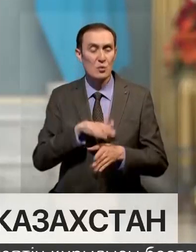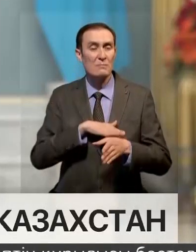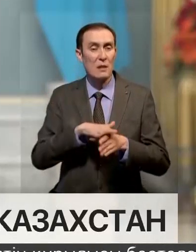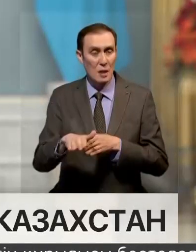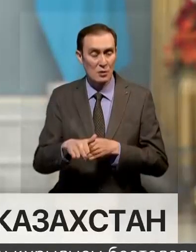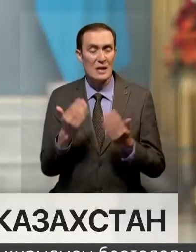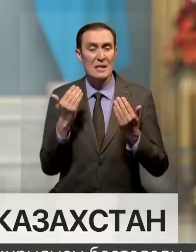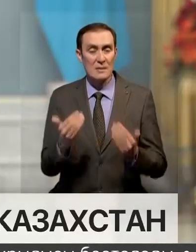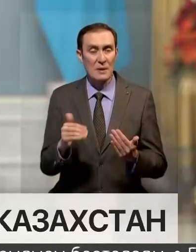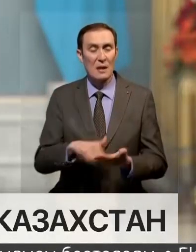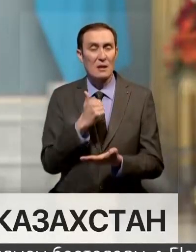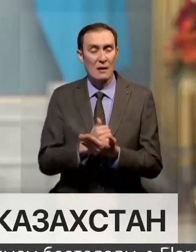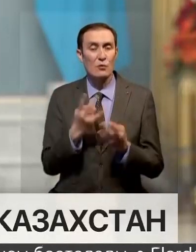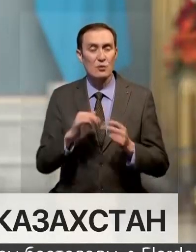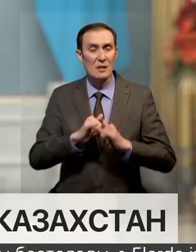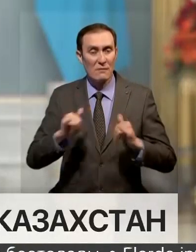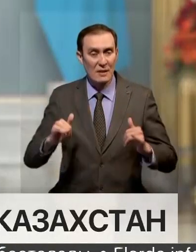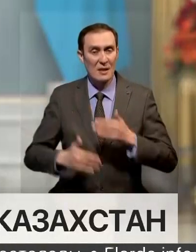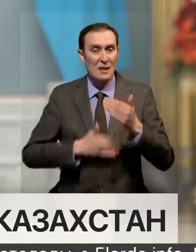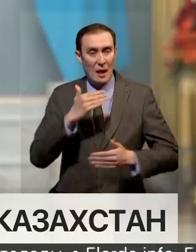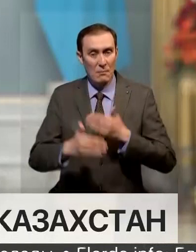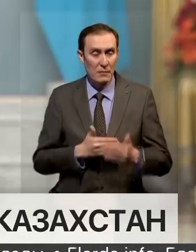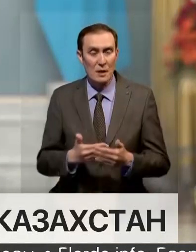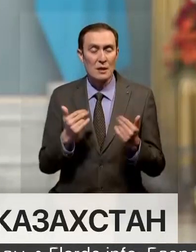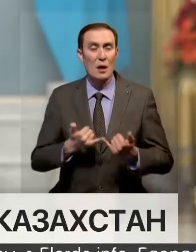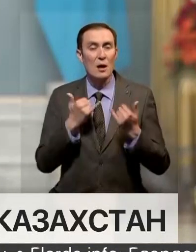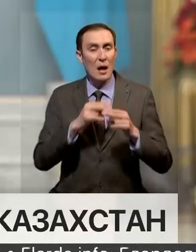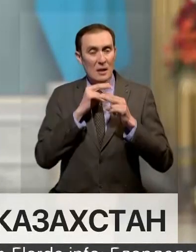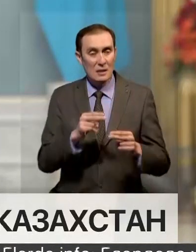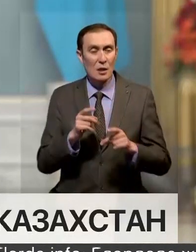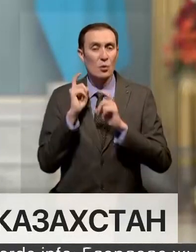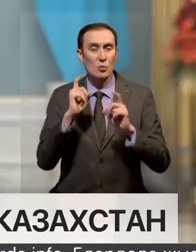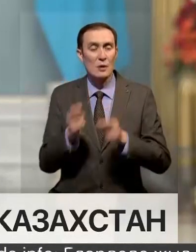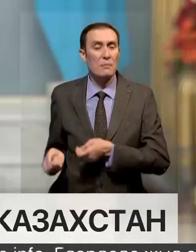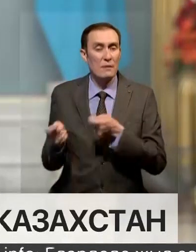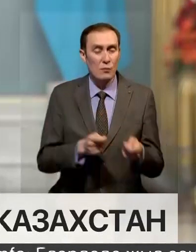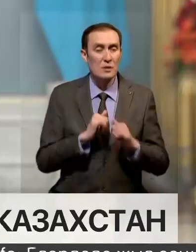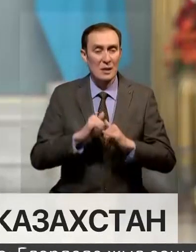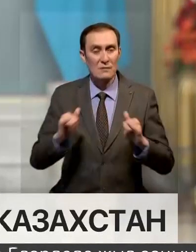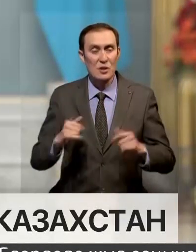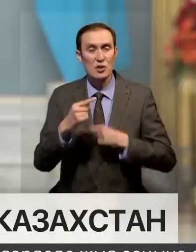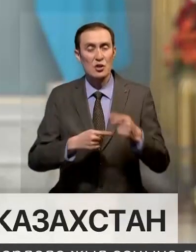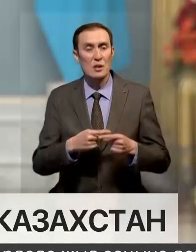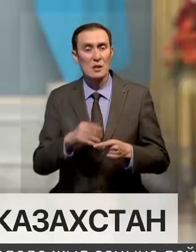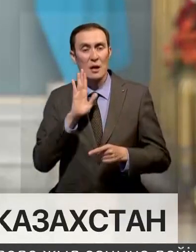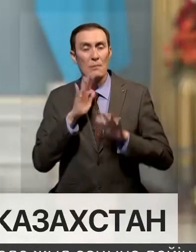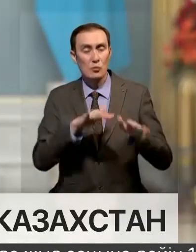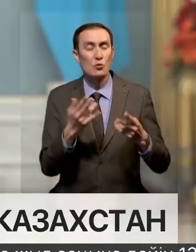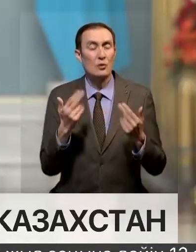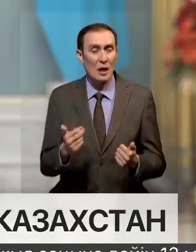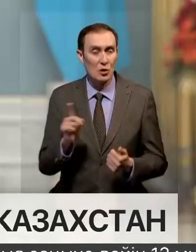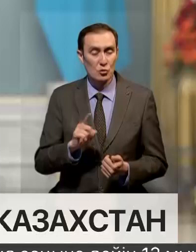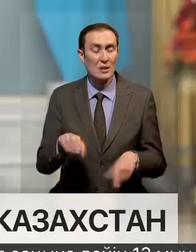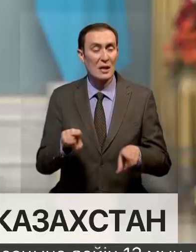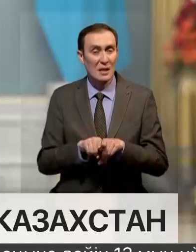исполняются. Теперь главное – нарастить темпы. Понятно, что акцент на логистику и развитие транскаспийского маршрута. Но надо признать,